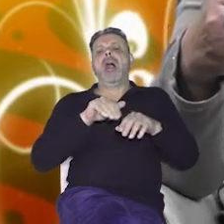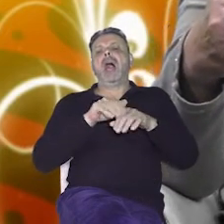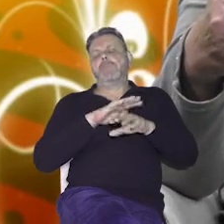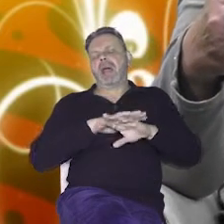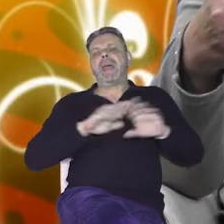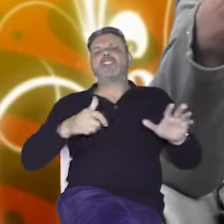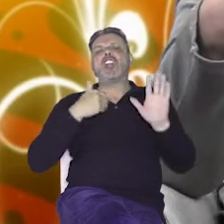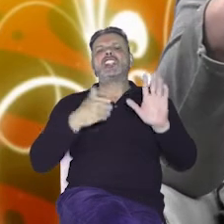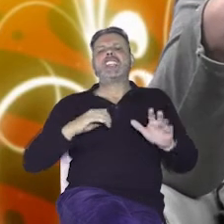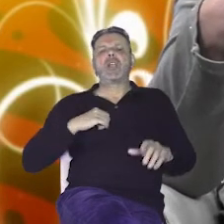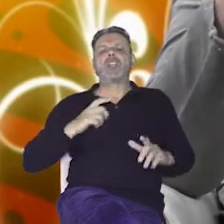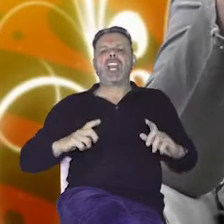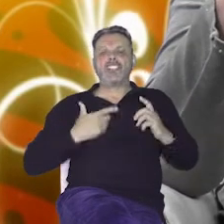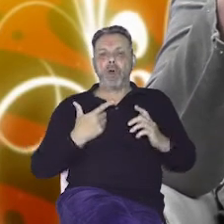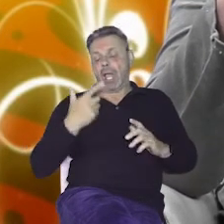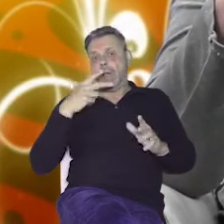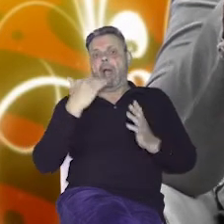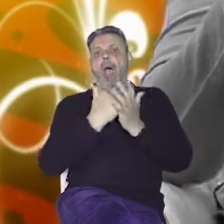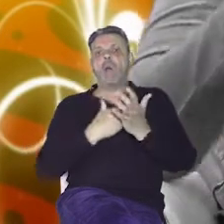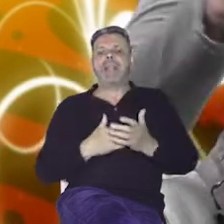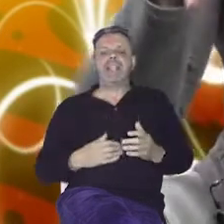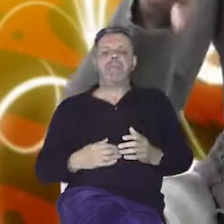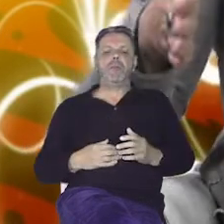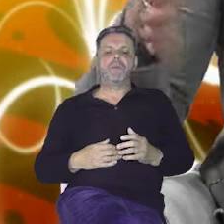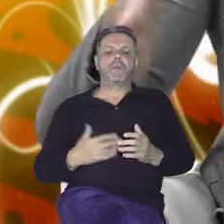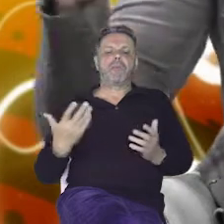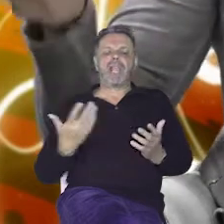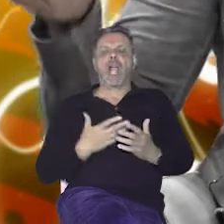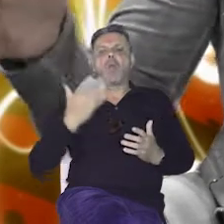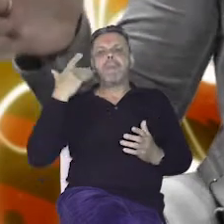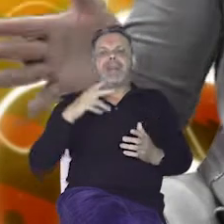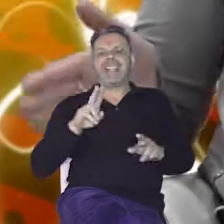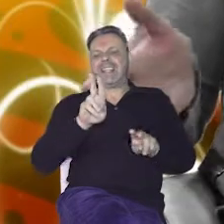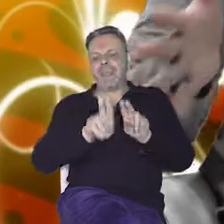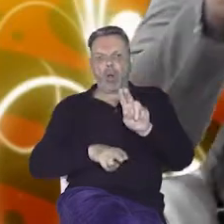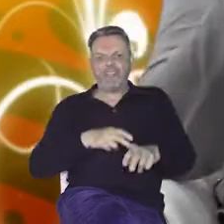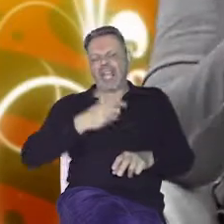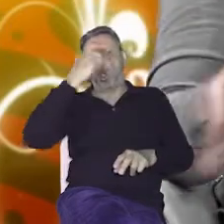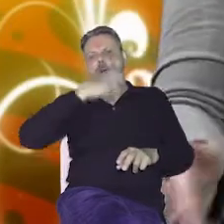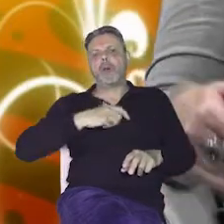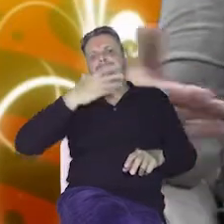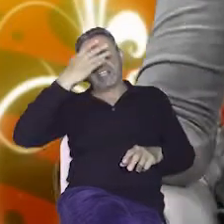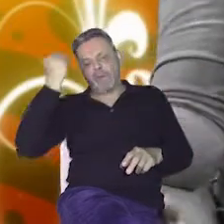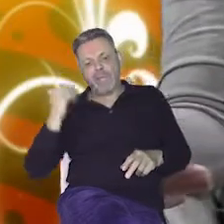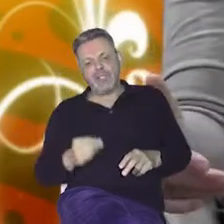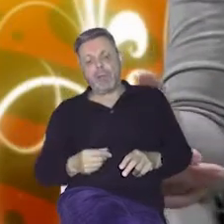života. A u principu da bi bili njegovatelj osobe sa demencijom, a u